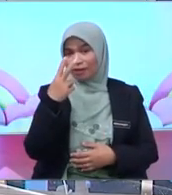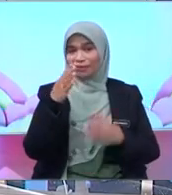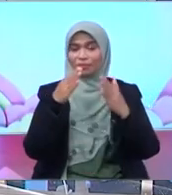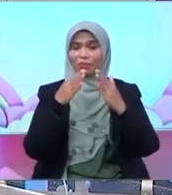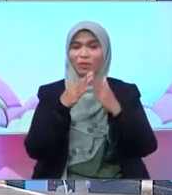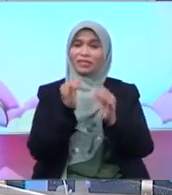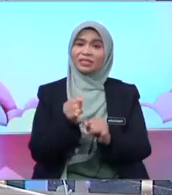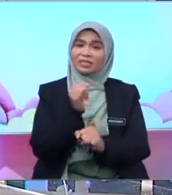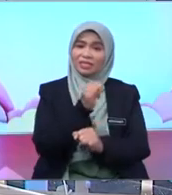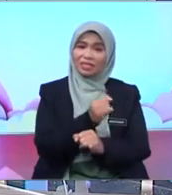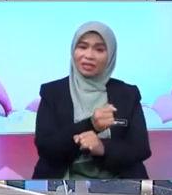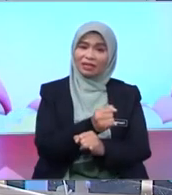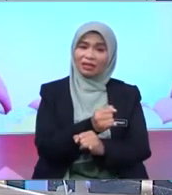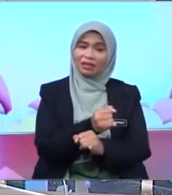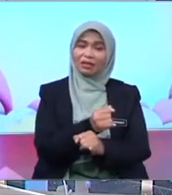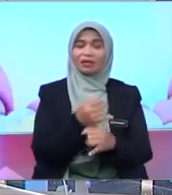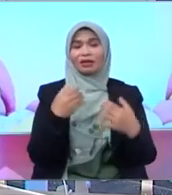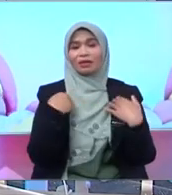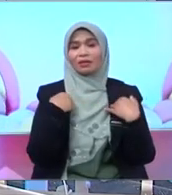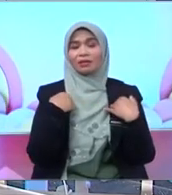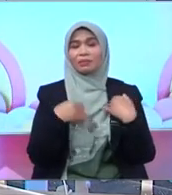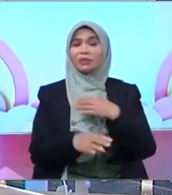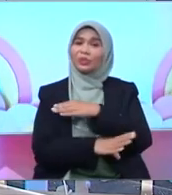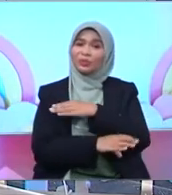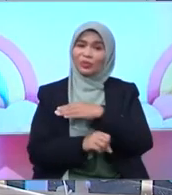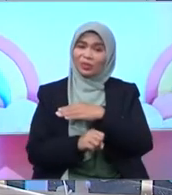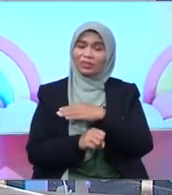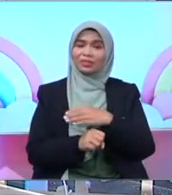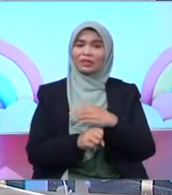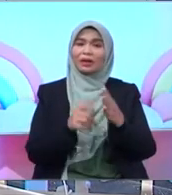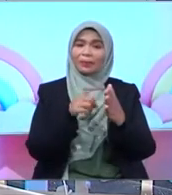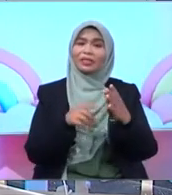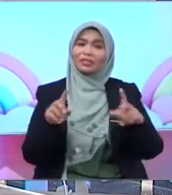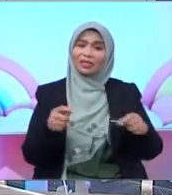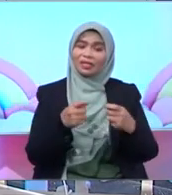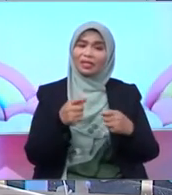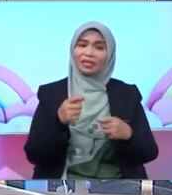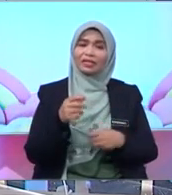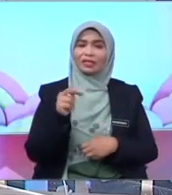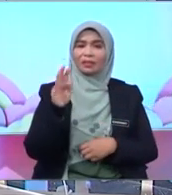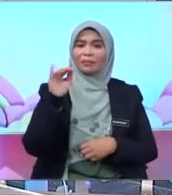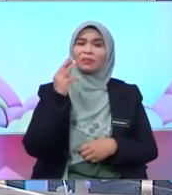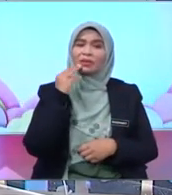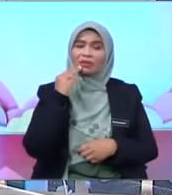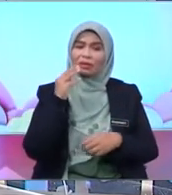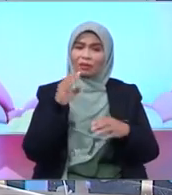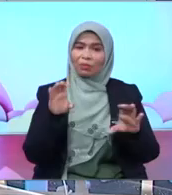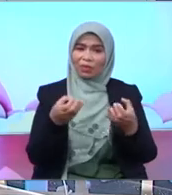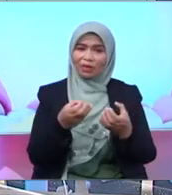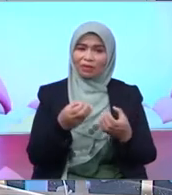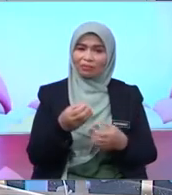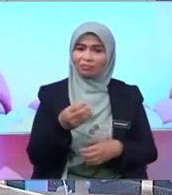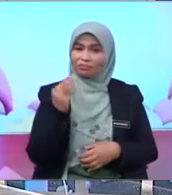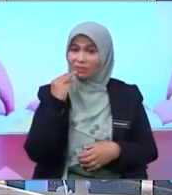kira-kira dimasuki oleh perompak muah tapi kece go aku tidak hanya sepatunya Mira lakukan paikemi rotting